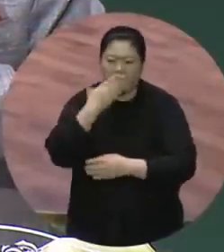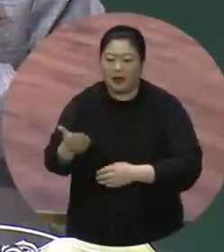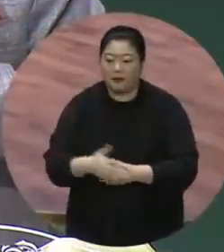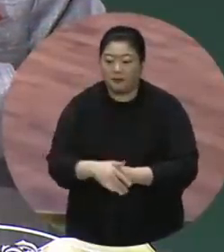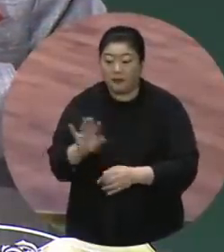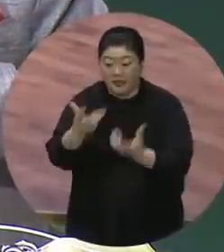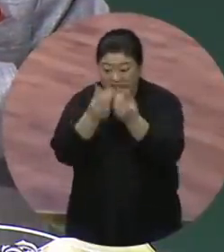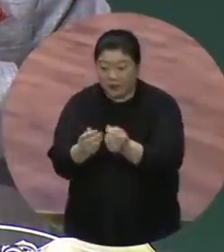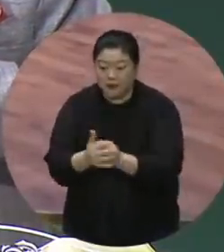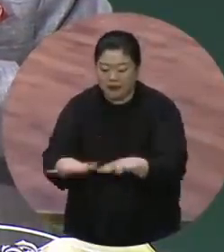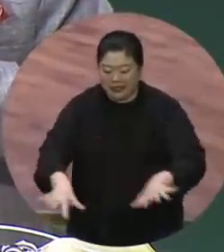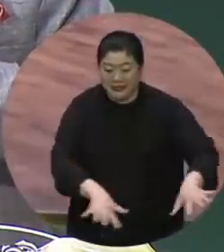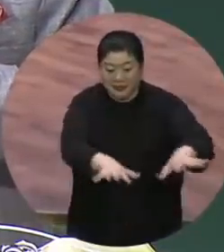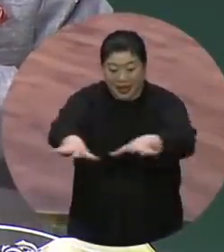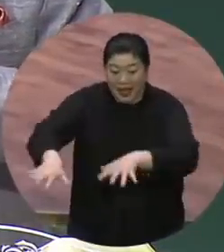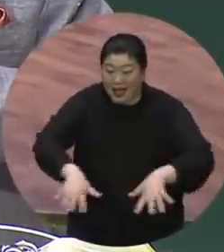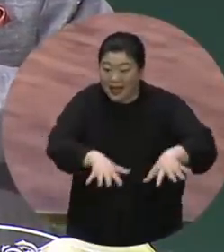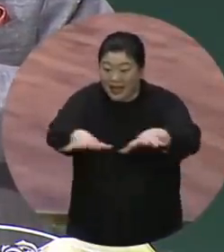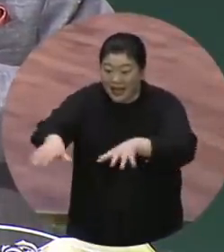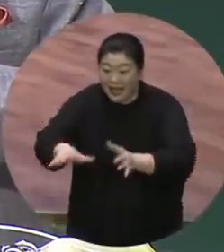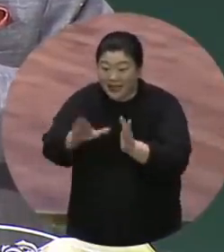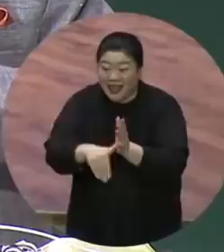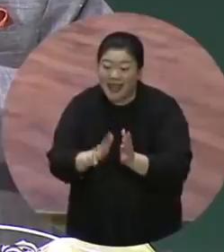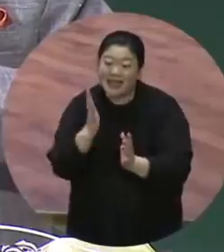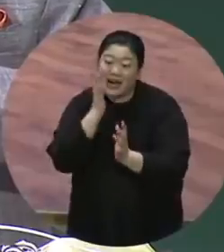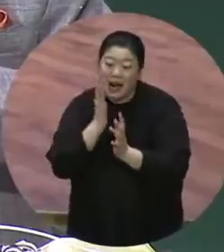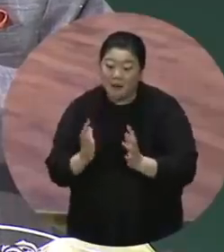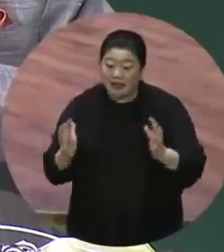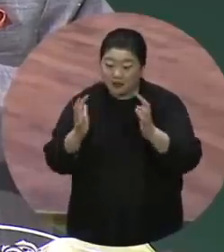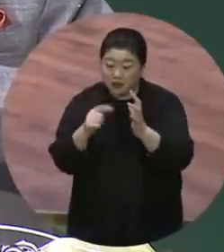거요. 이게 얼마